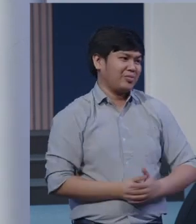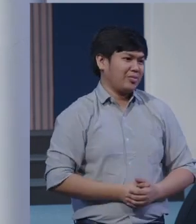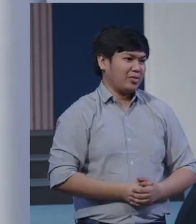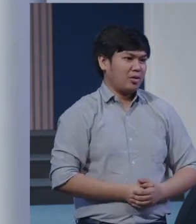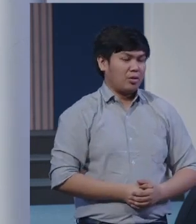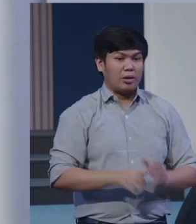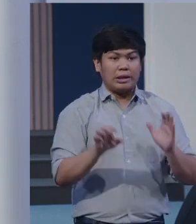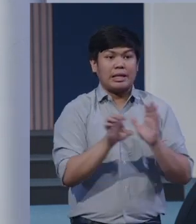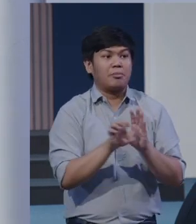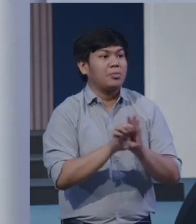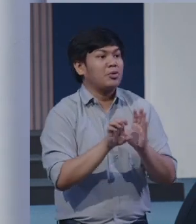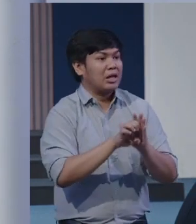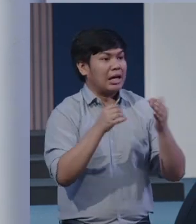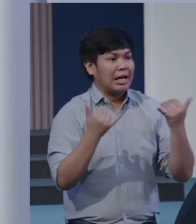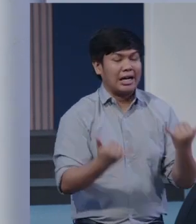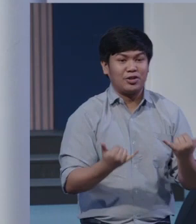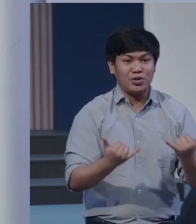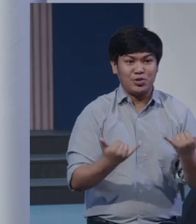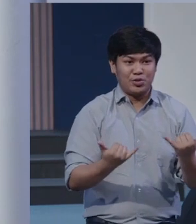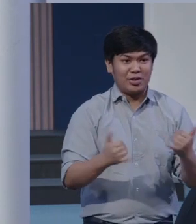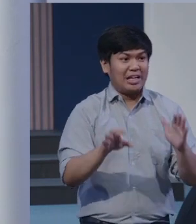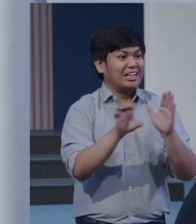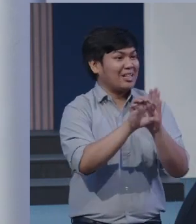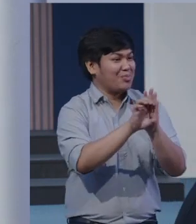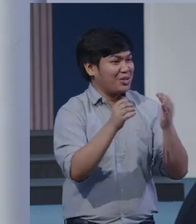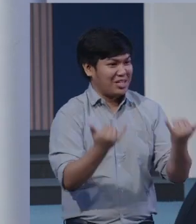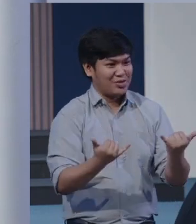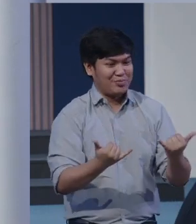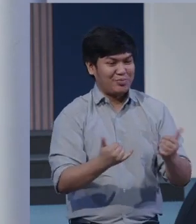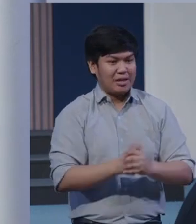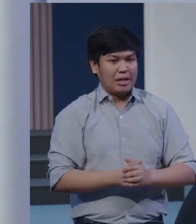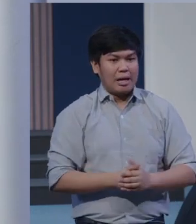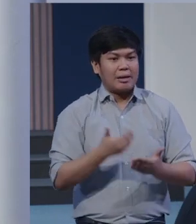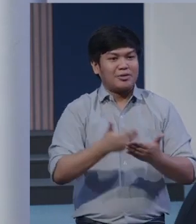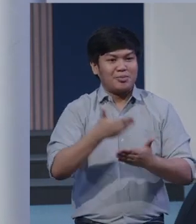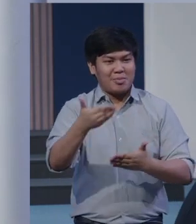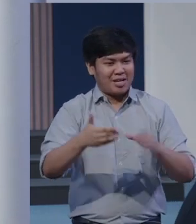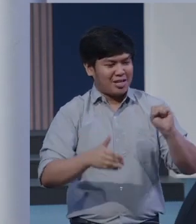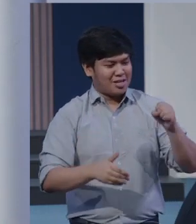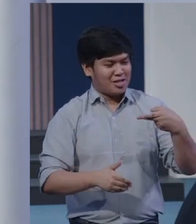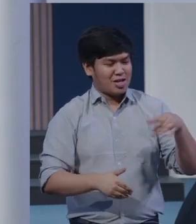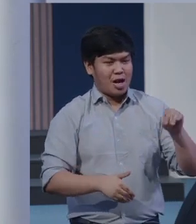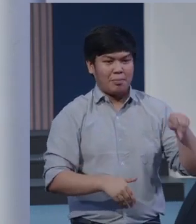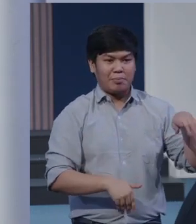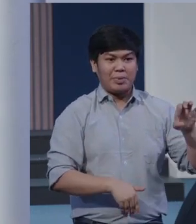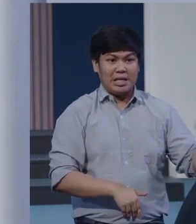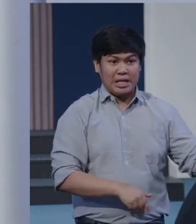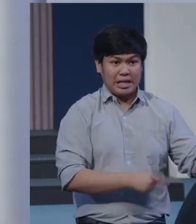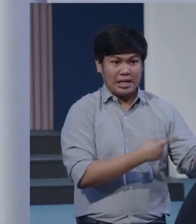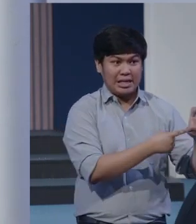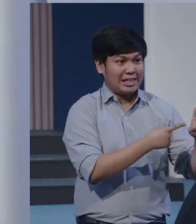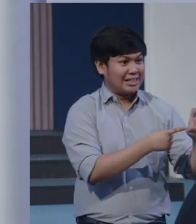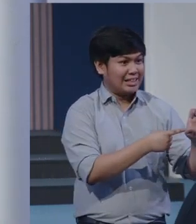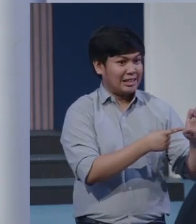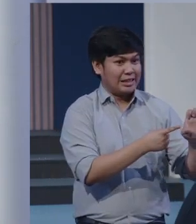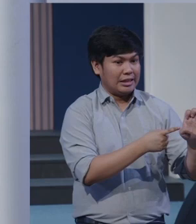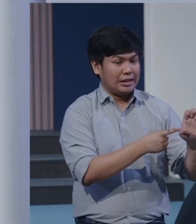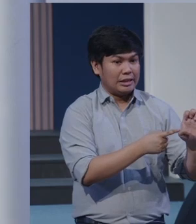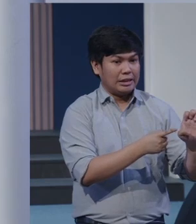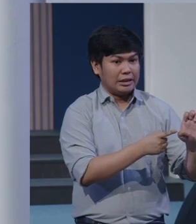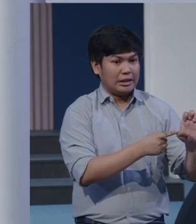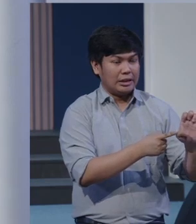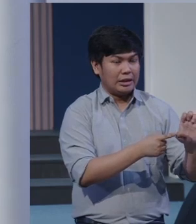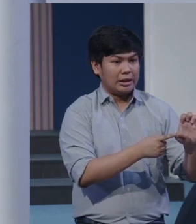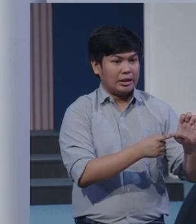mga stroke na ganon ba deception po yon no if anyone commits a breach against the